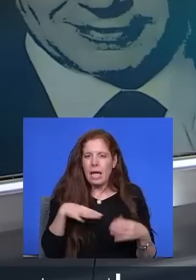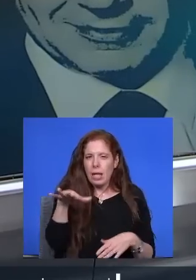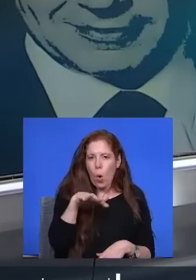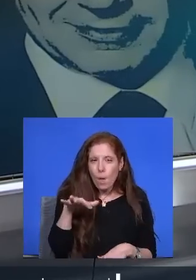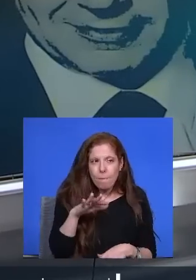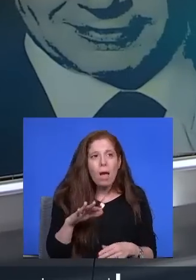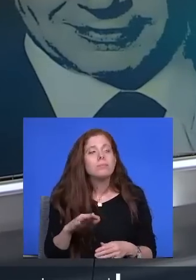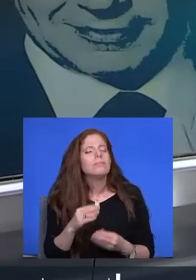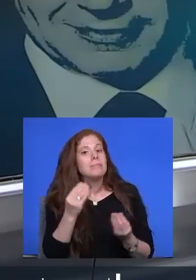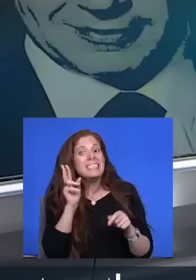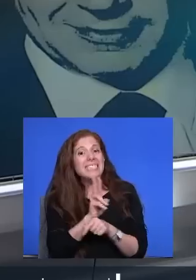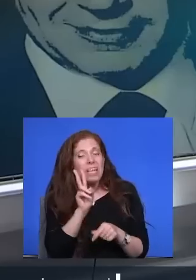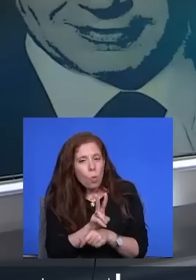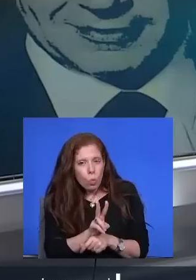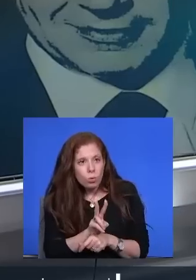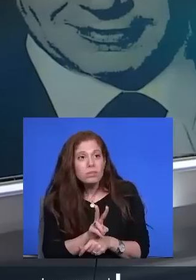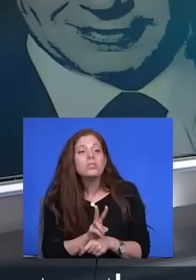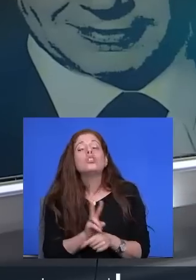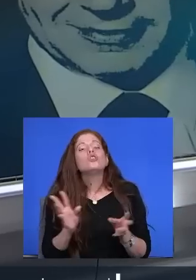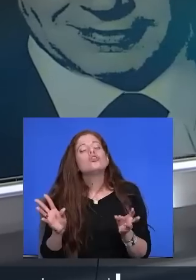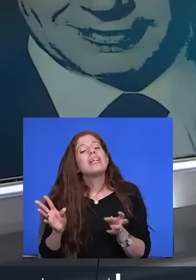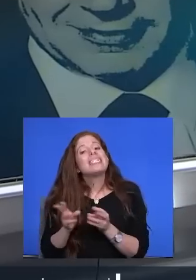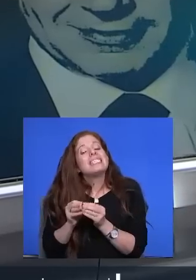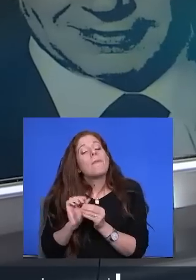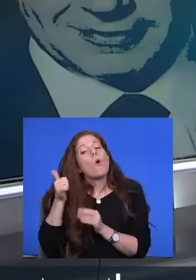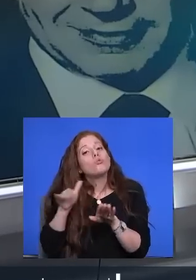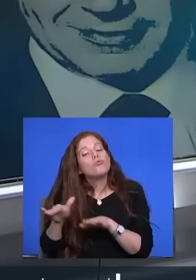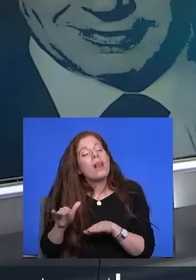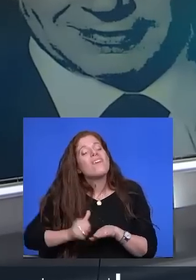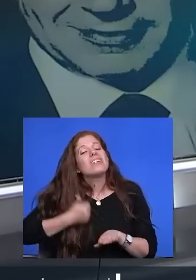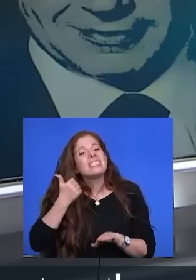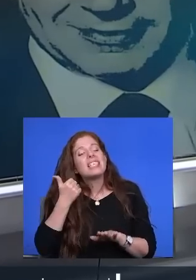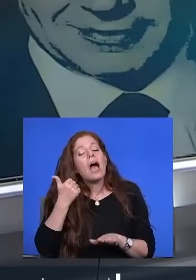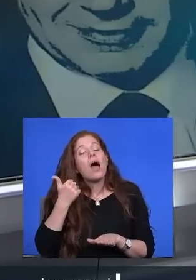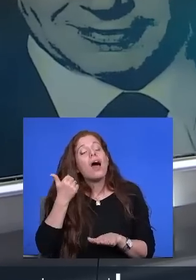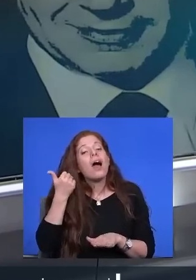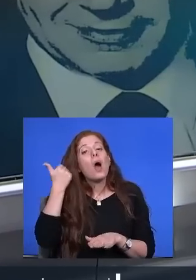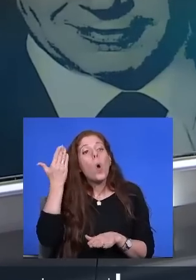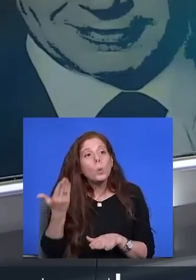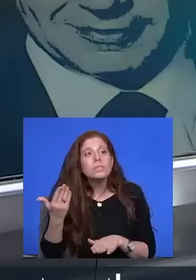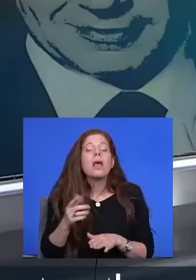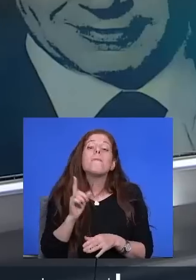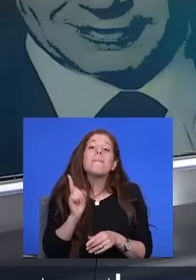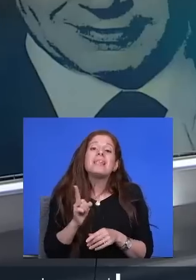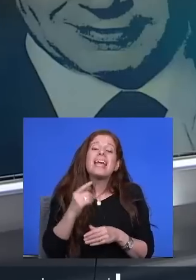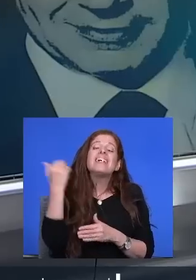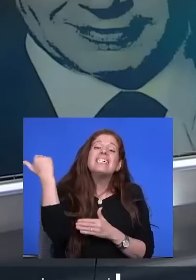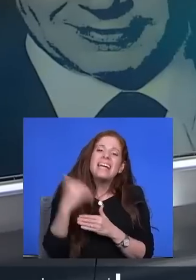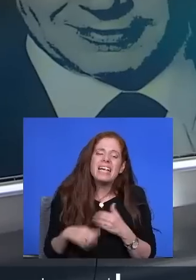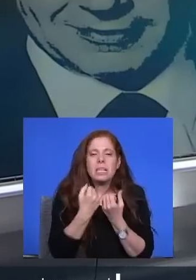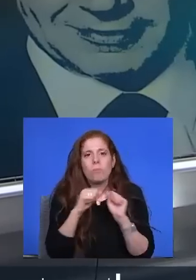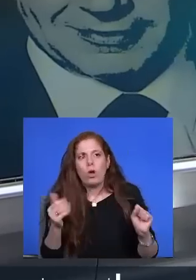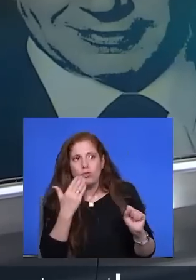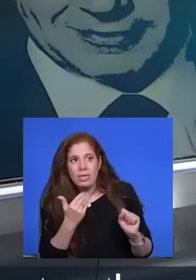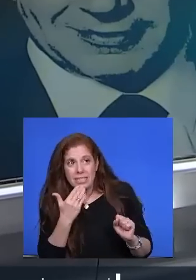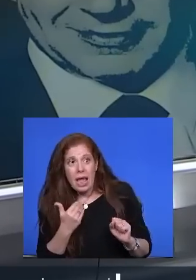הזהירו בפומבי, כשלצידם ראש הממשלה ושר החוץ מפני קץ הדמוקרטיה הישראלית. ובמהלך פגישות של נתניהו עם נשיא צרפת